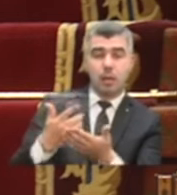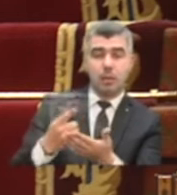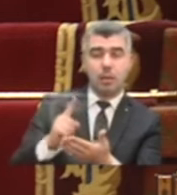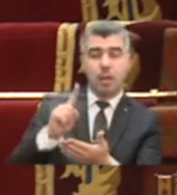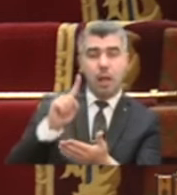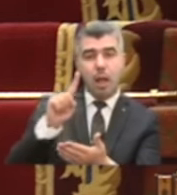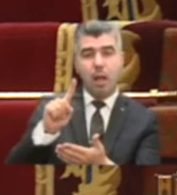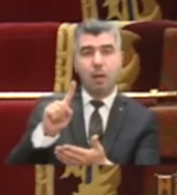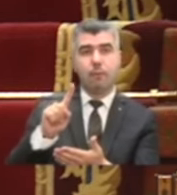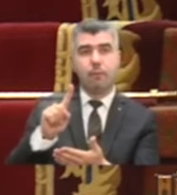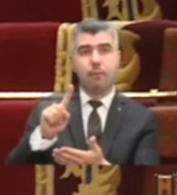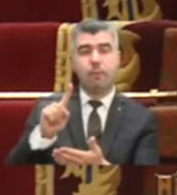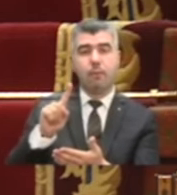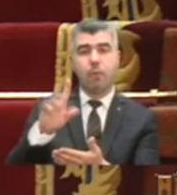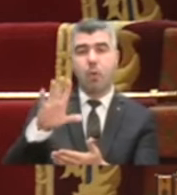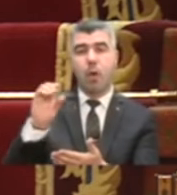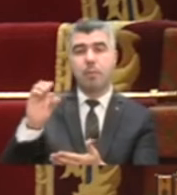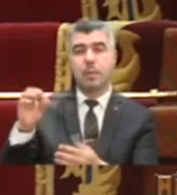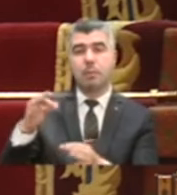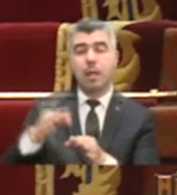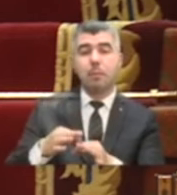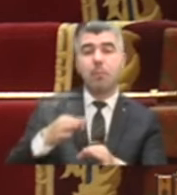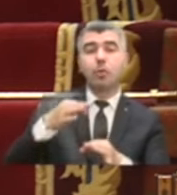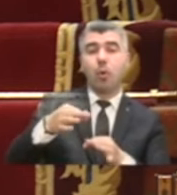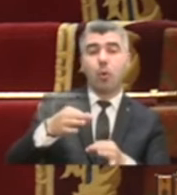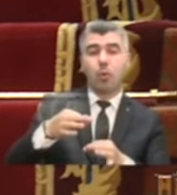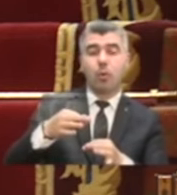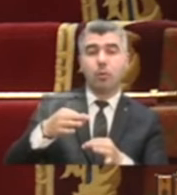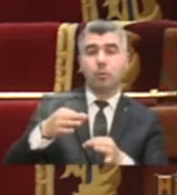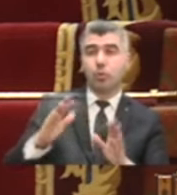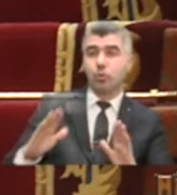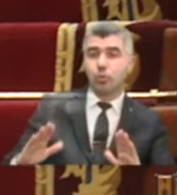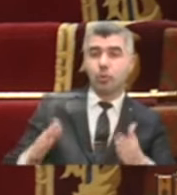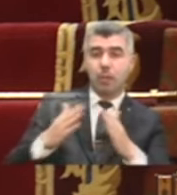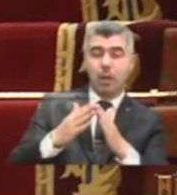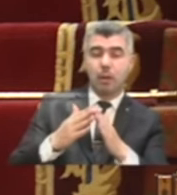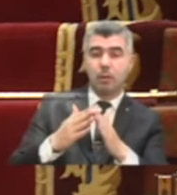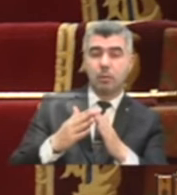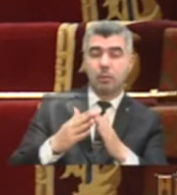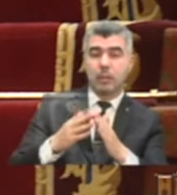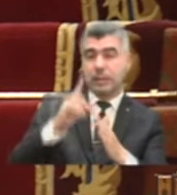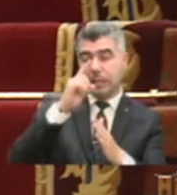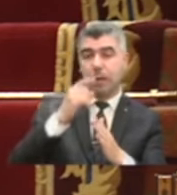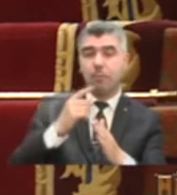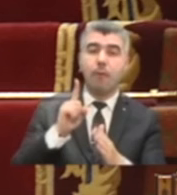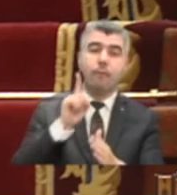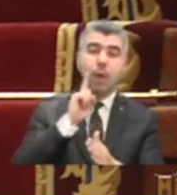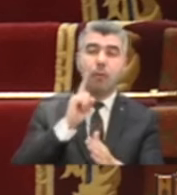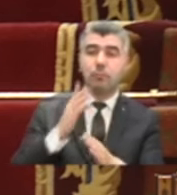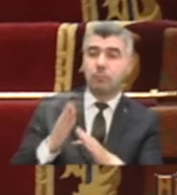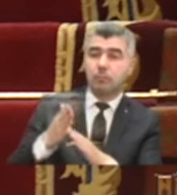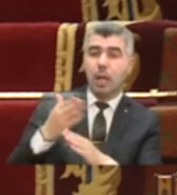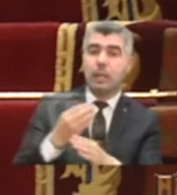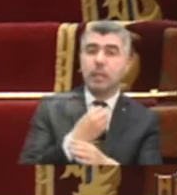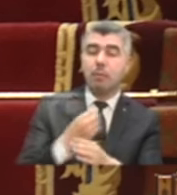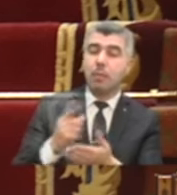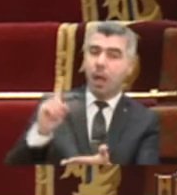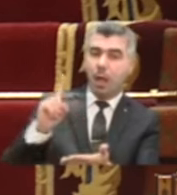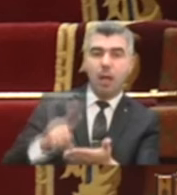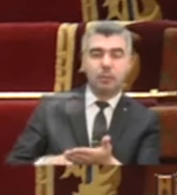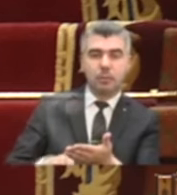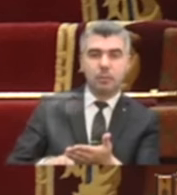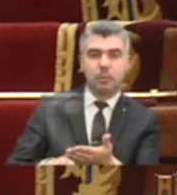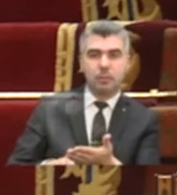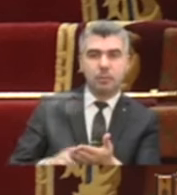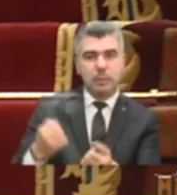1500 في العلو ديال 1500 متر، وشادة الوجع، شكون غيجيبها؟ ما توصل لهم بلونس تموت. دونك هذا النقل